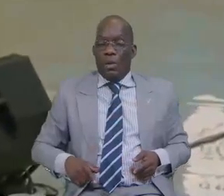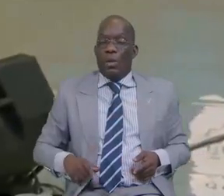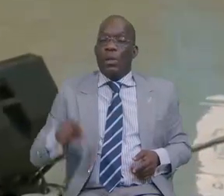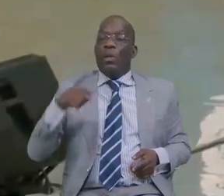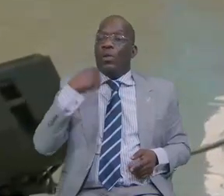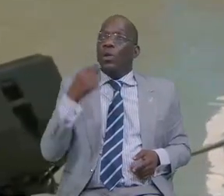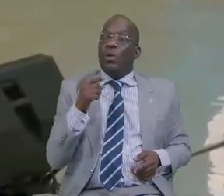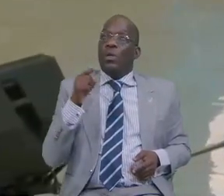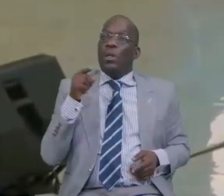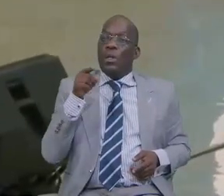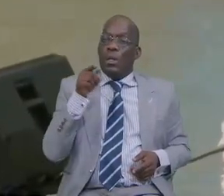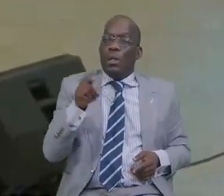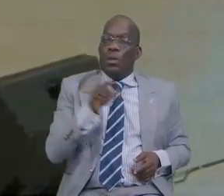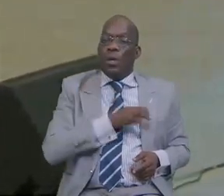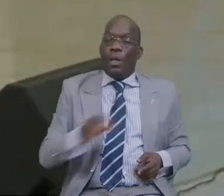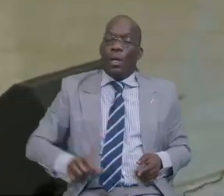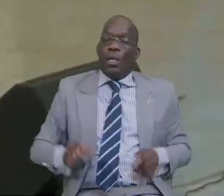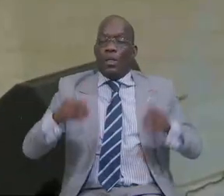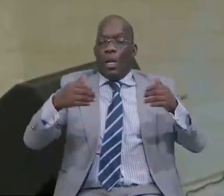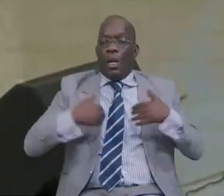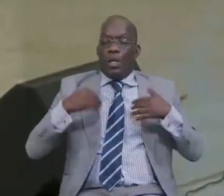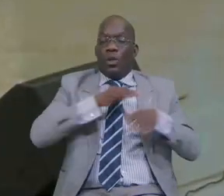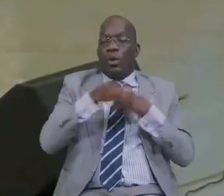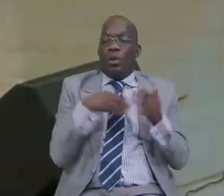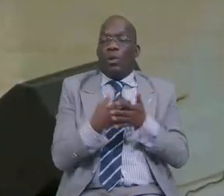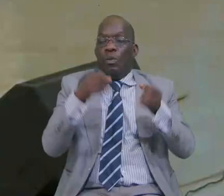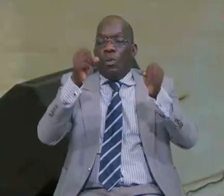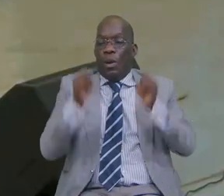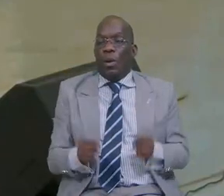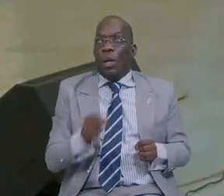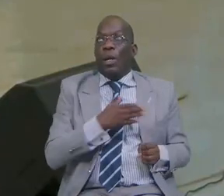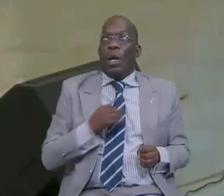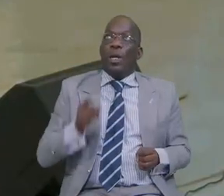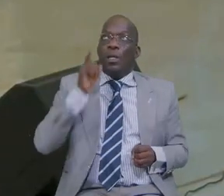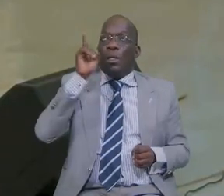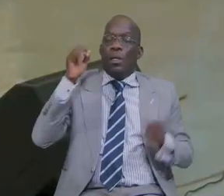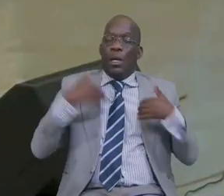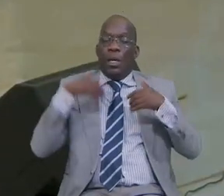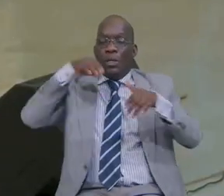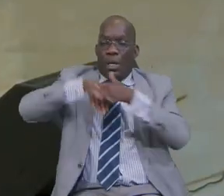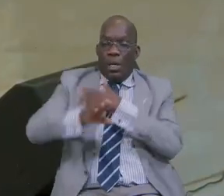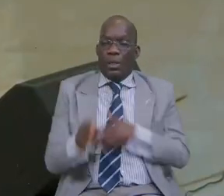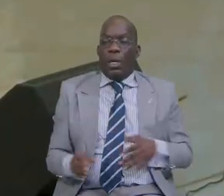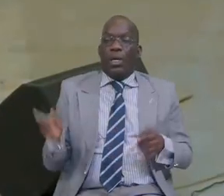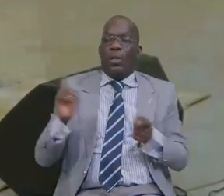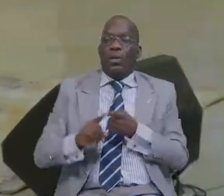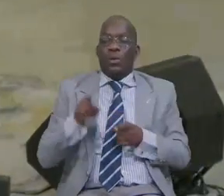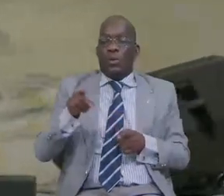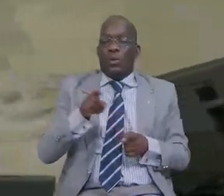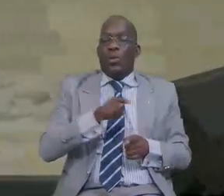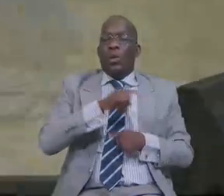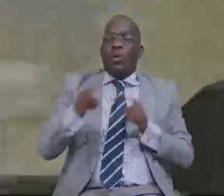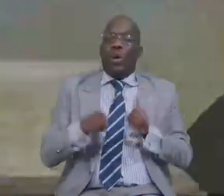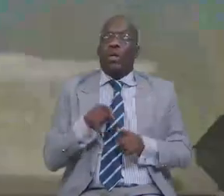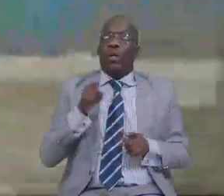a toute la puissance. Et il est entré en toi. Quand il a compris le